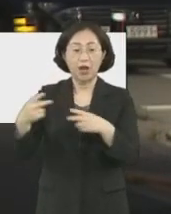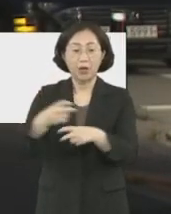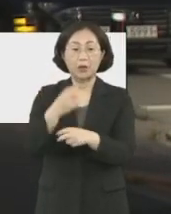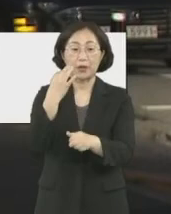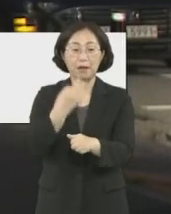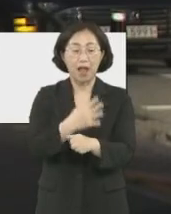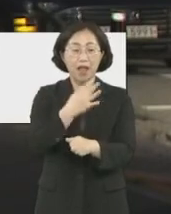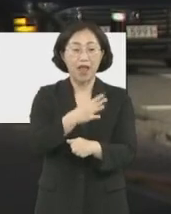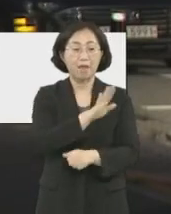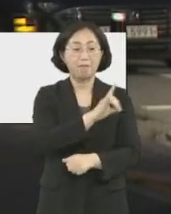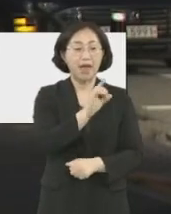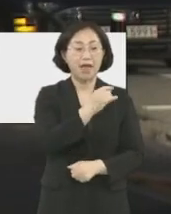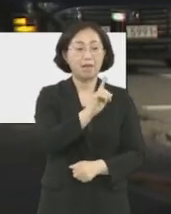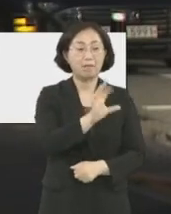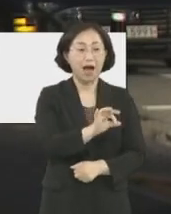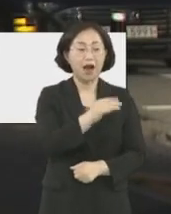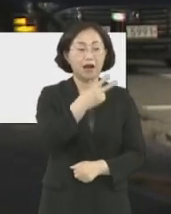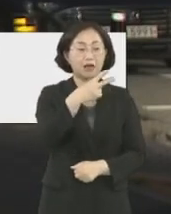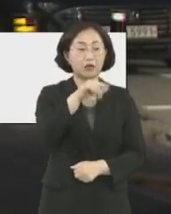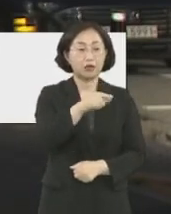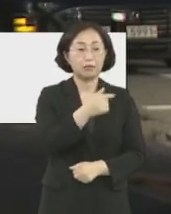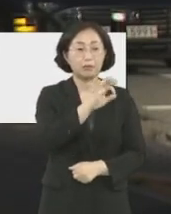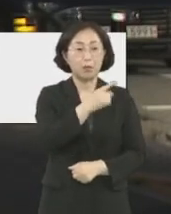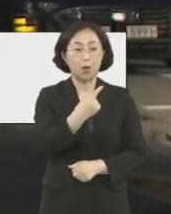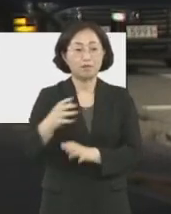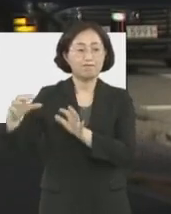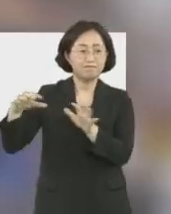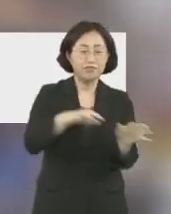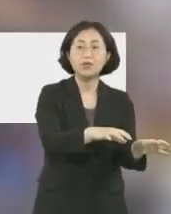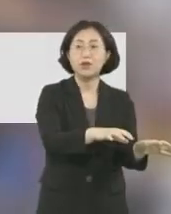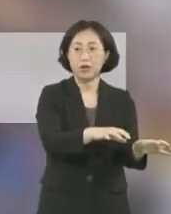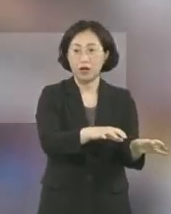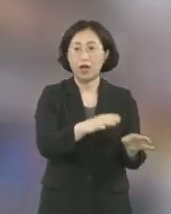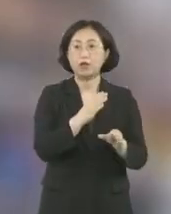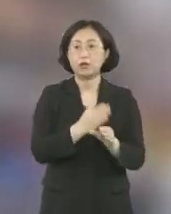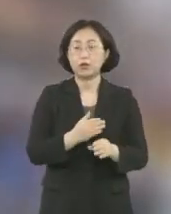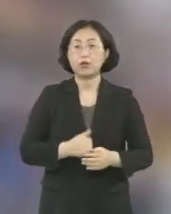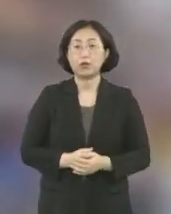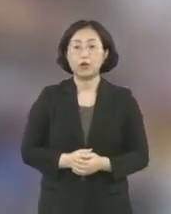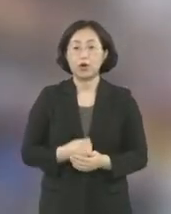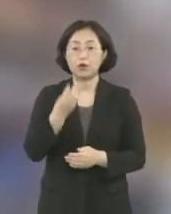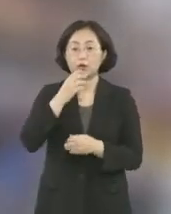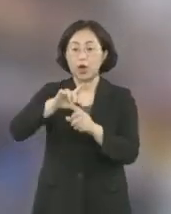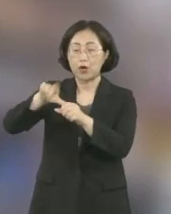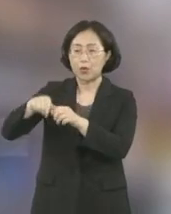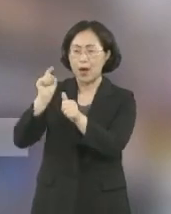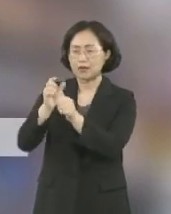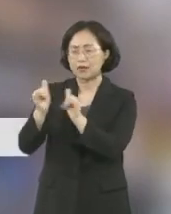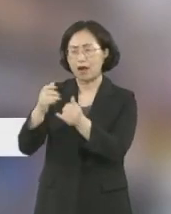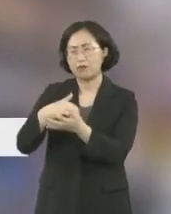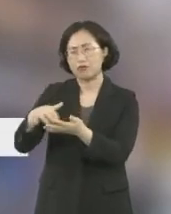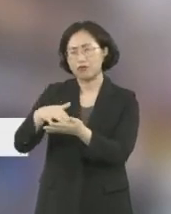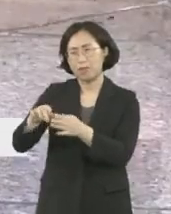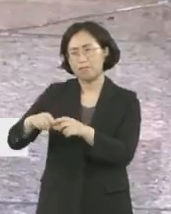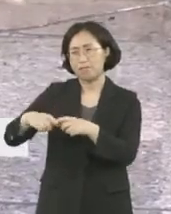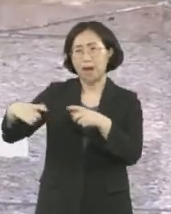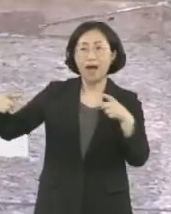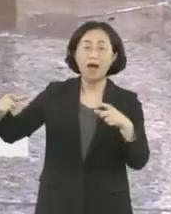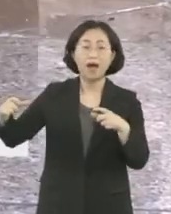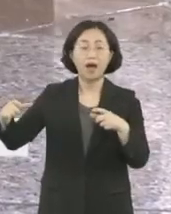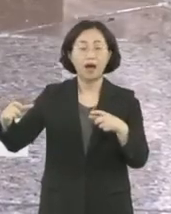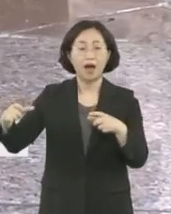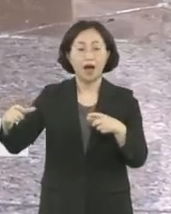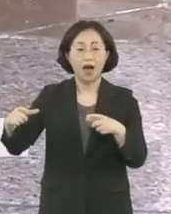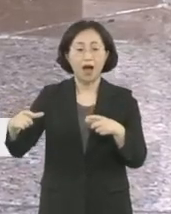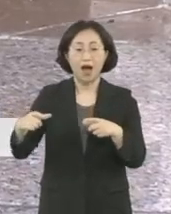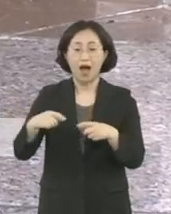방이나 분포지역 으로 집중해서 내려 보이는 상황입니다 수도권 확진 자가 폭발적으로 늘고 있는 가운데 수도권